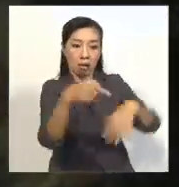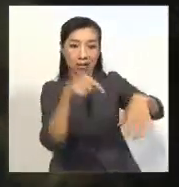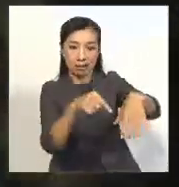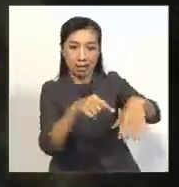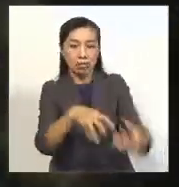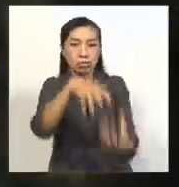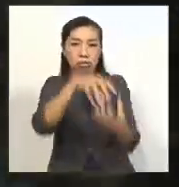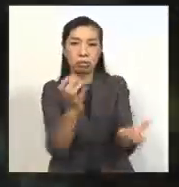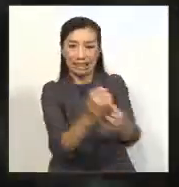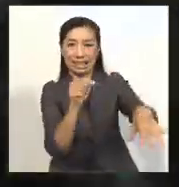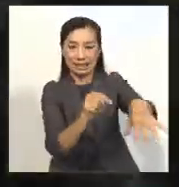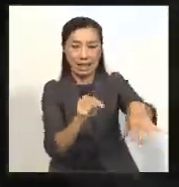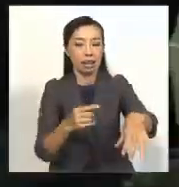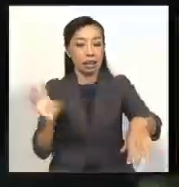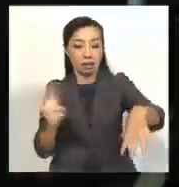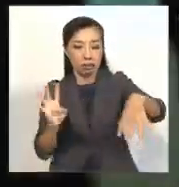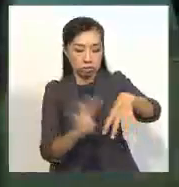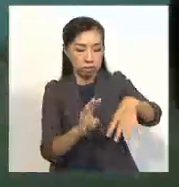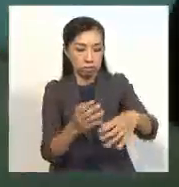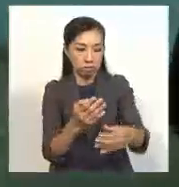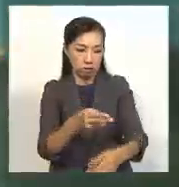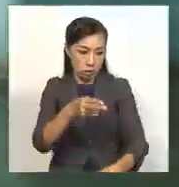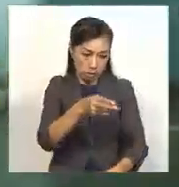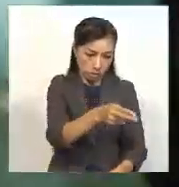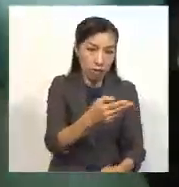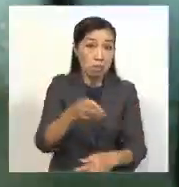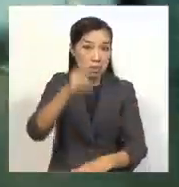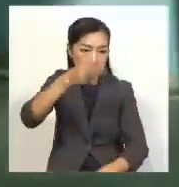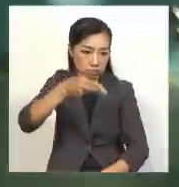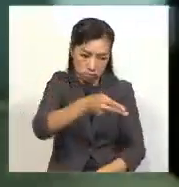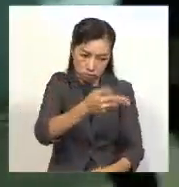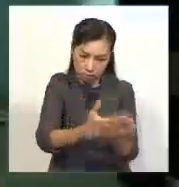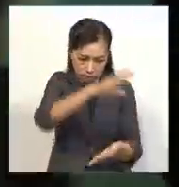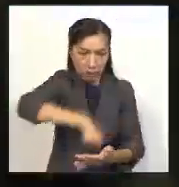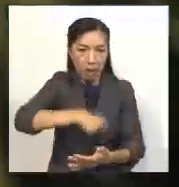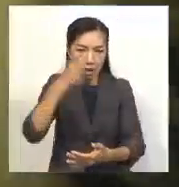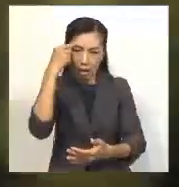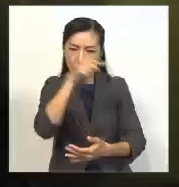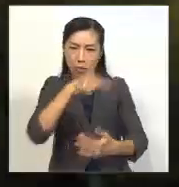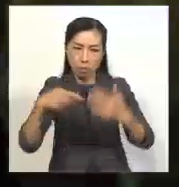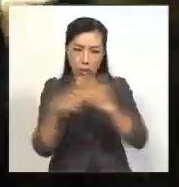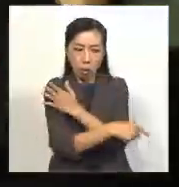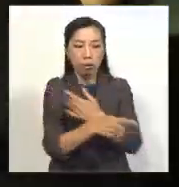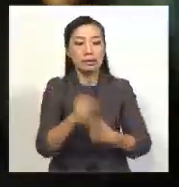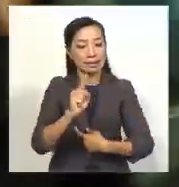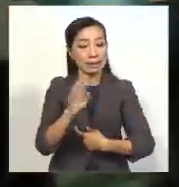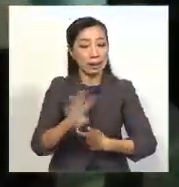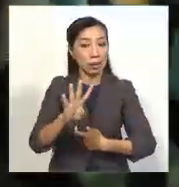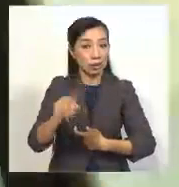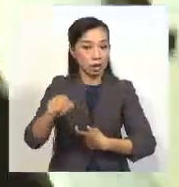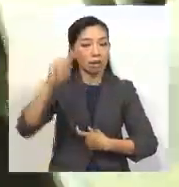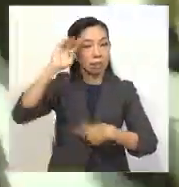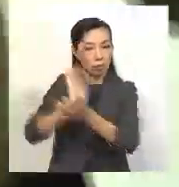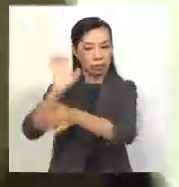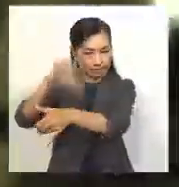บ่อนการพนันในเขตบางเขนครับเพราะอ้างว่าเชื่อว่าถูกโกงโดยทั้งหมดถูกจับกุมทั้งหมดแล้วน